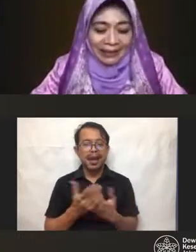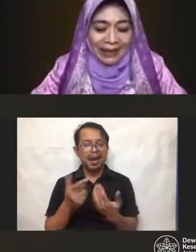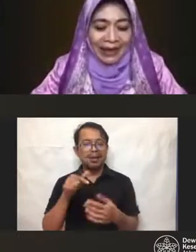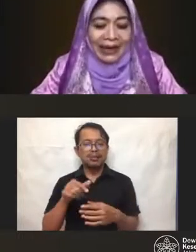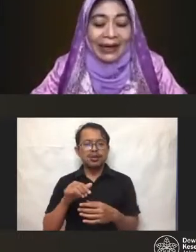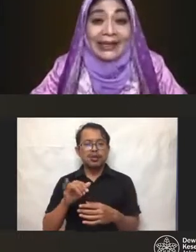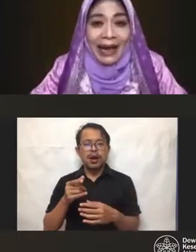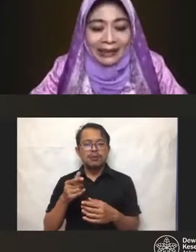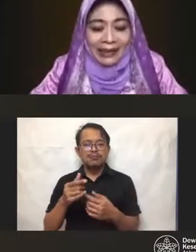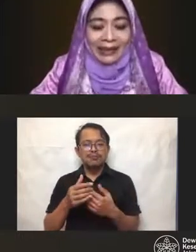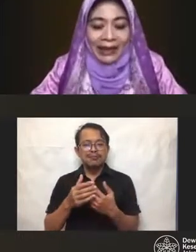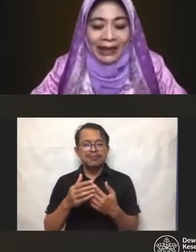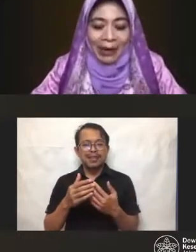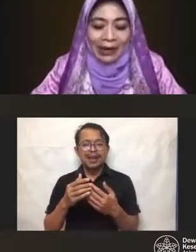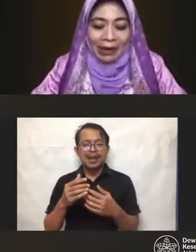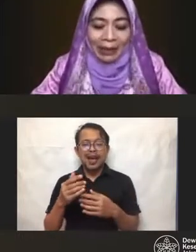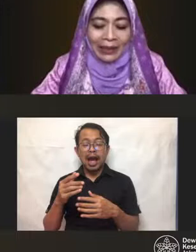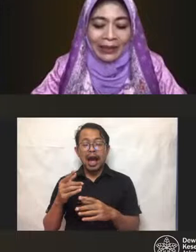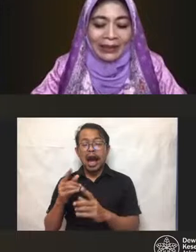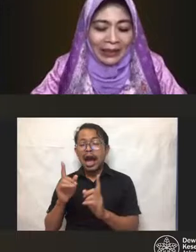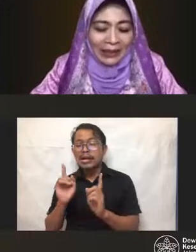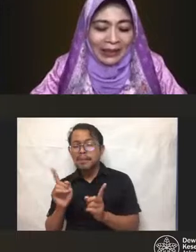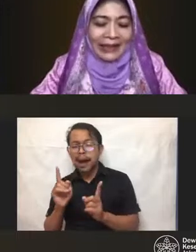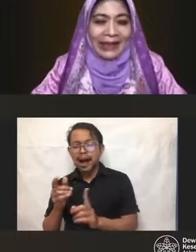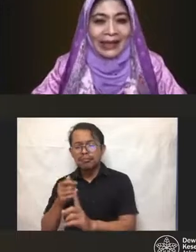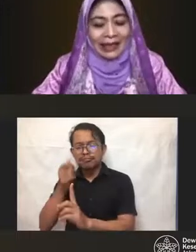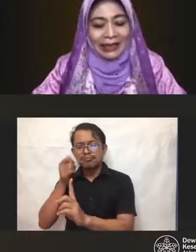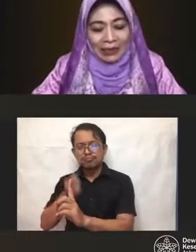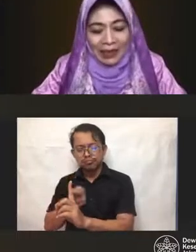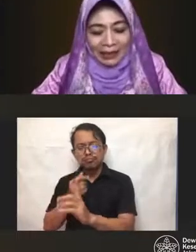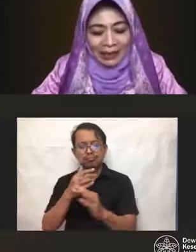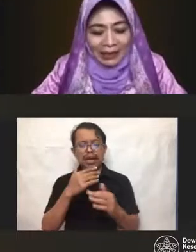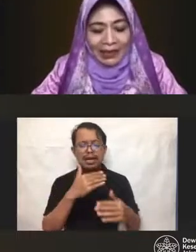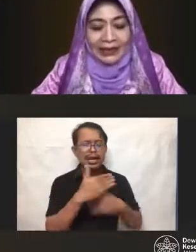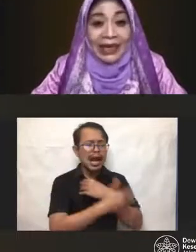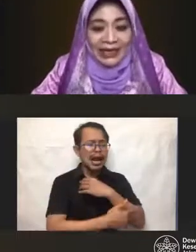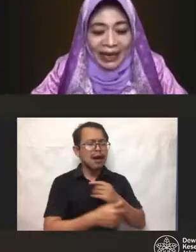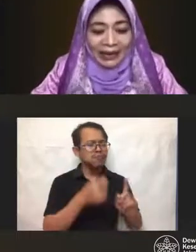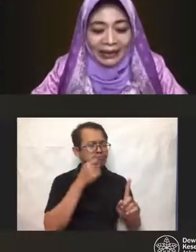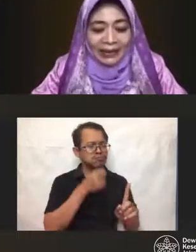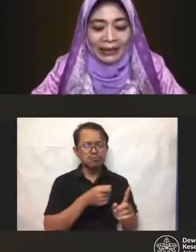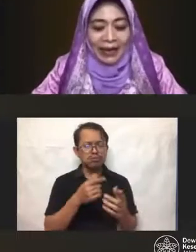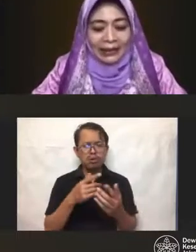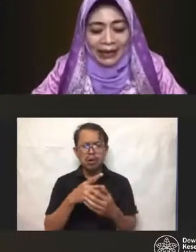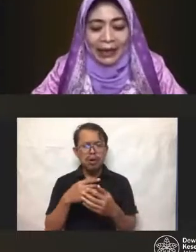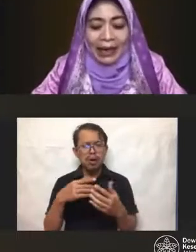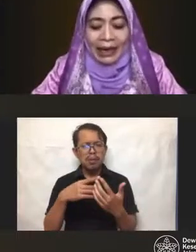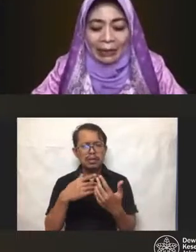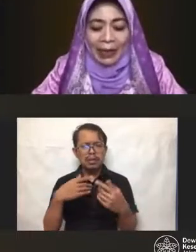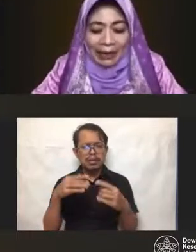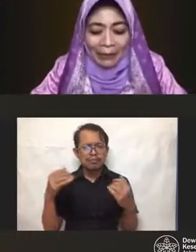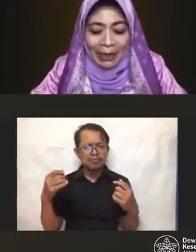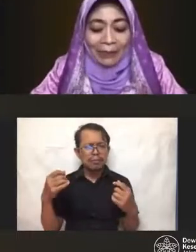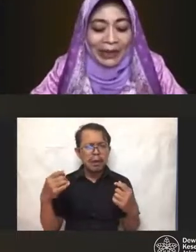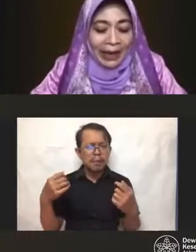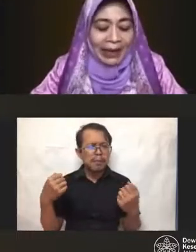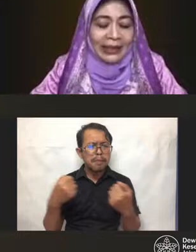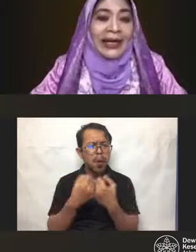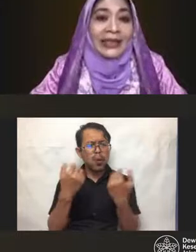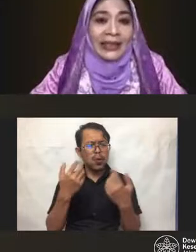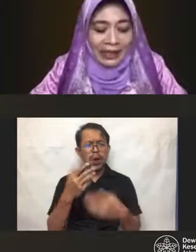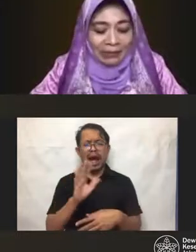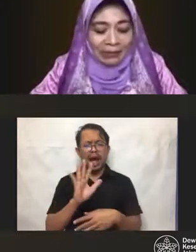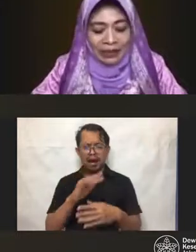kontradiksi antara ketaatan terhadap agama dan ketaatan terhadap negara. Saya yakin ajaran agama mengarah pada